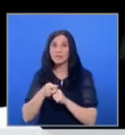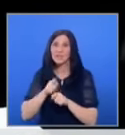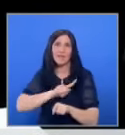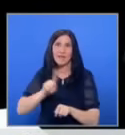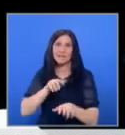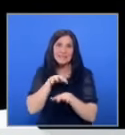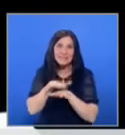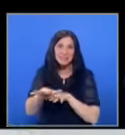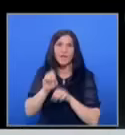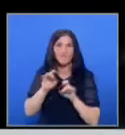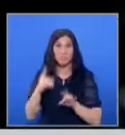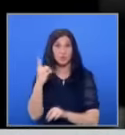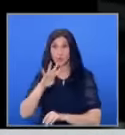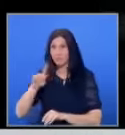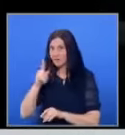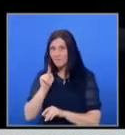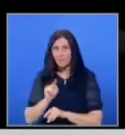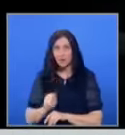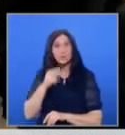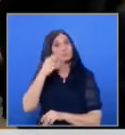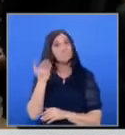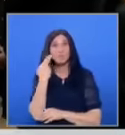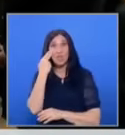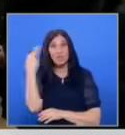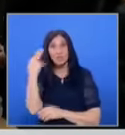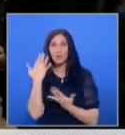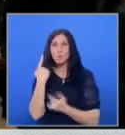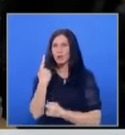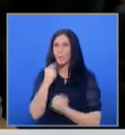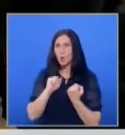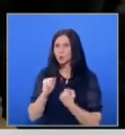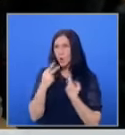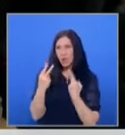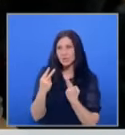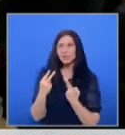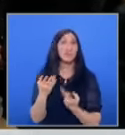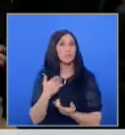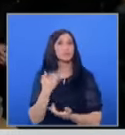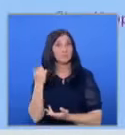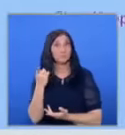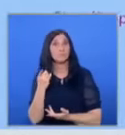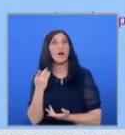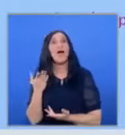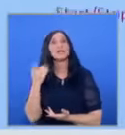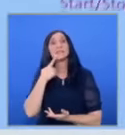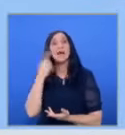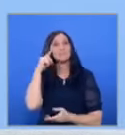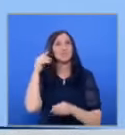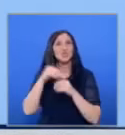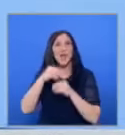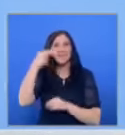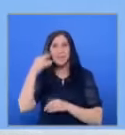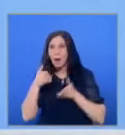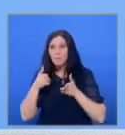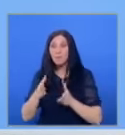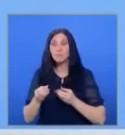информация. За 41-ви въпрос се падна тема номер 1. По-късно се оказа, че зад нея се крие съчинение на тема «Пътят на